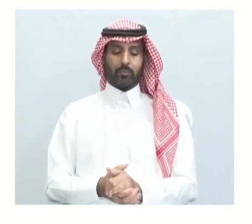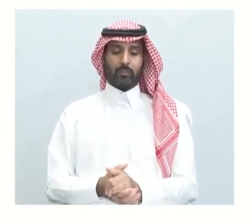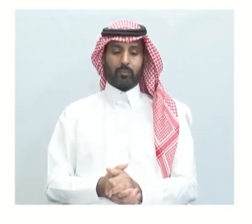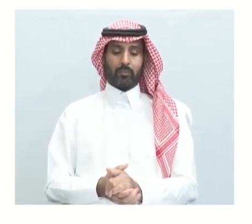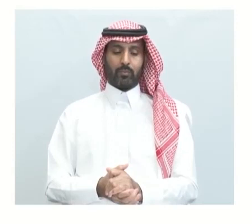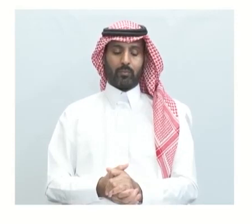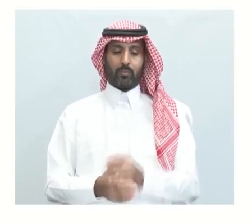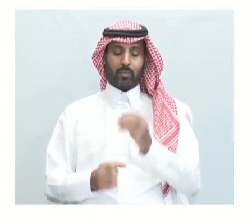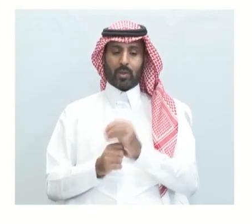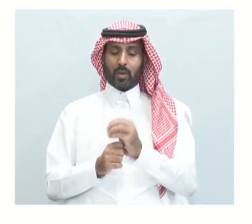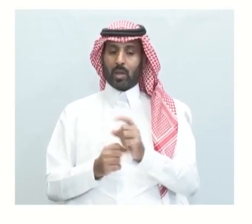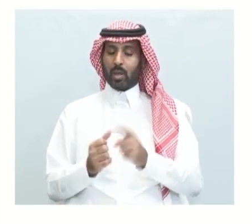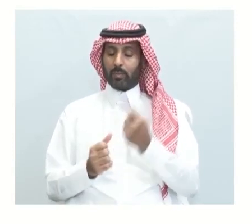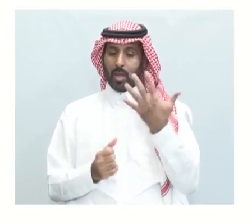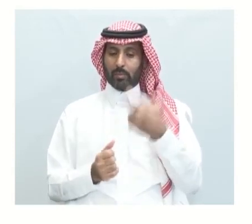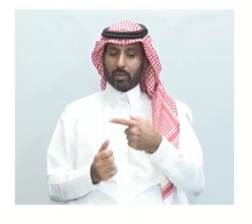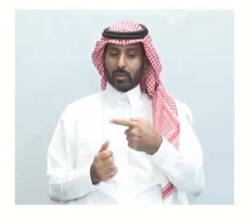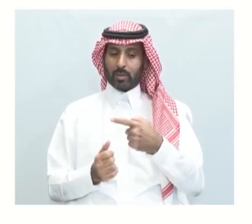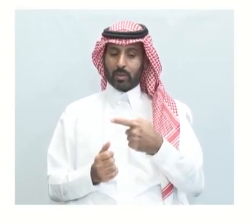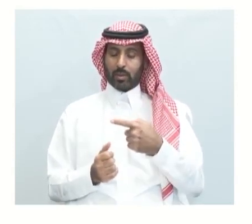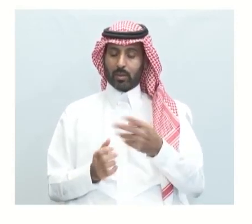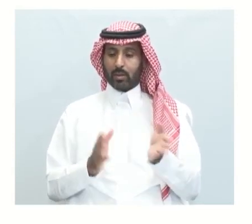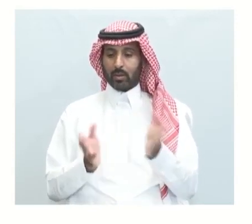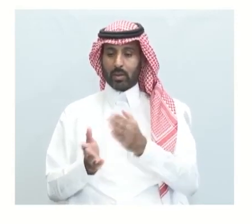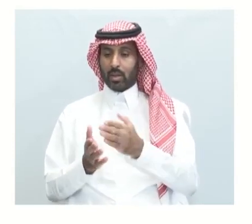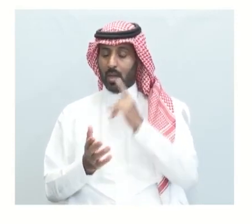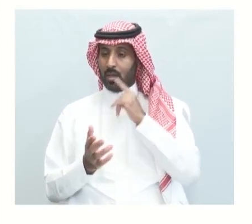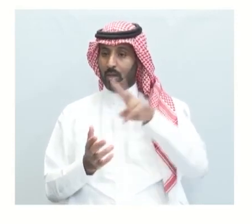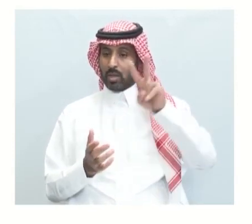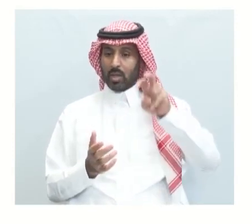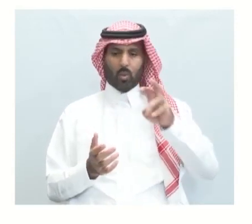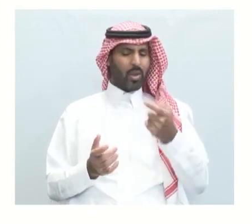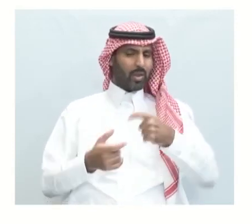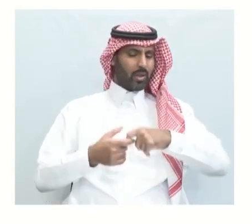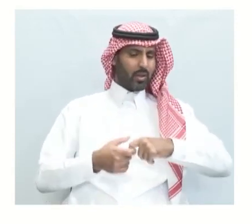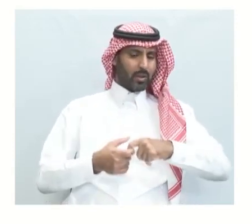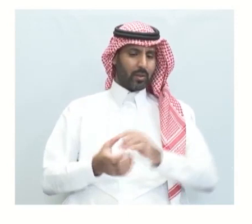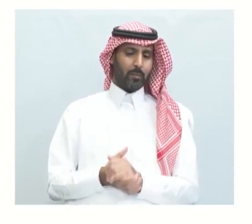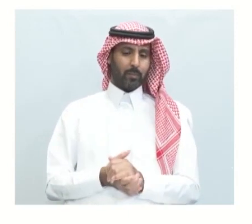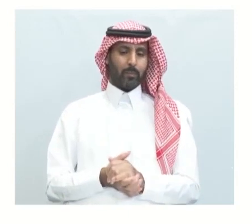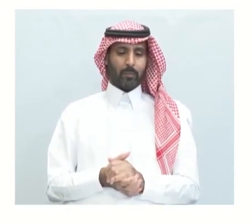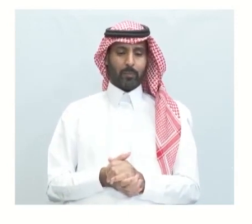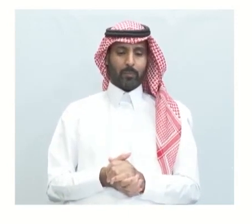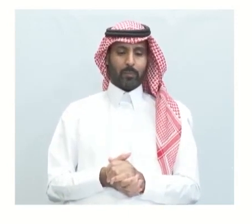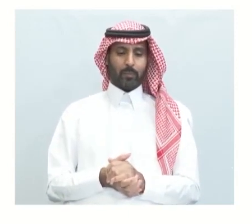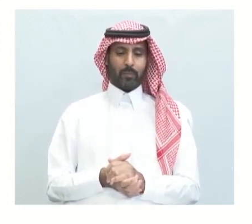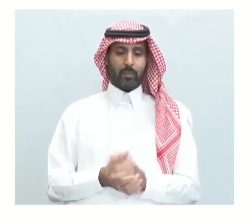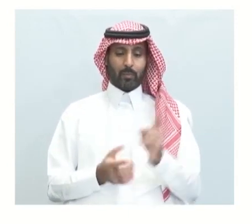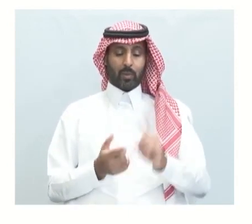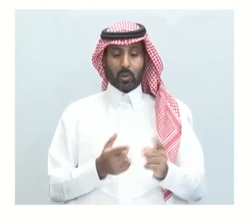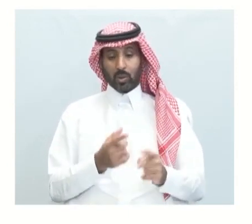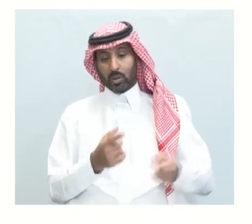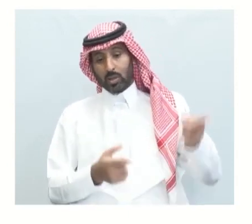البيانات لدي رقم 15 والعنوان التالي رقم عشرين عشرين هذا اين يرتبط هذا العشرين يرتبط في